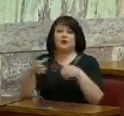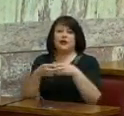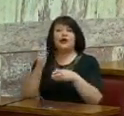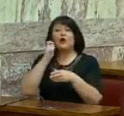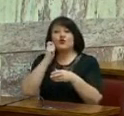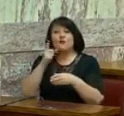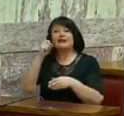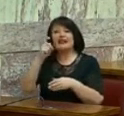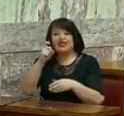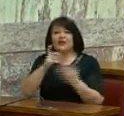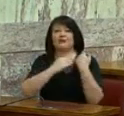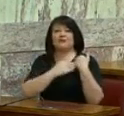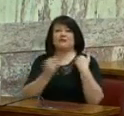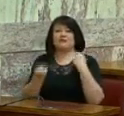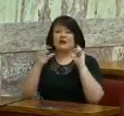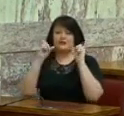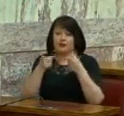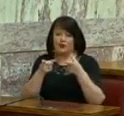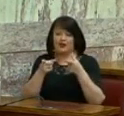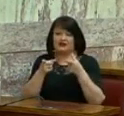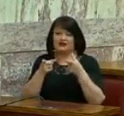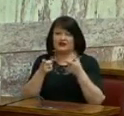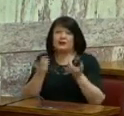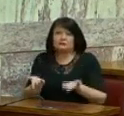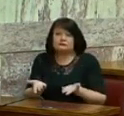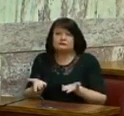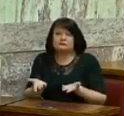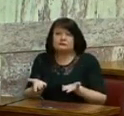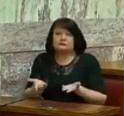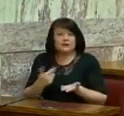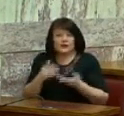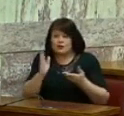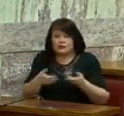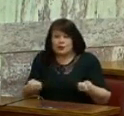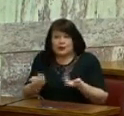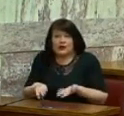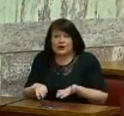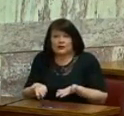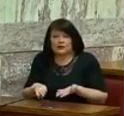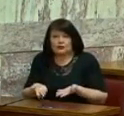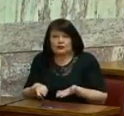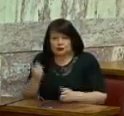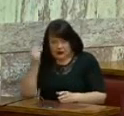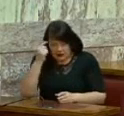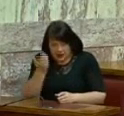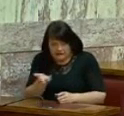10 συναδέλφων. Δεν άλλαξε κάτι από τότε. Τι μπορώ να κάνω εγώ? Το αντιλαμβάνεστε?